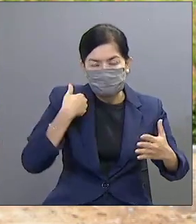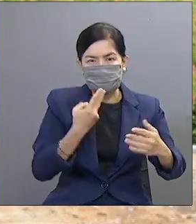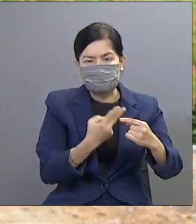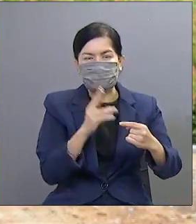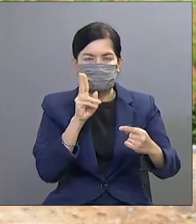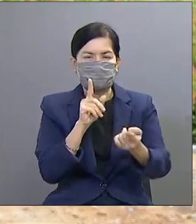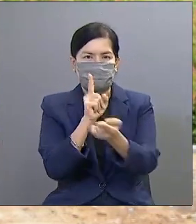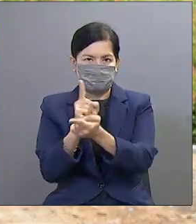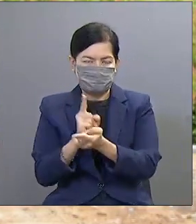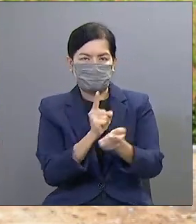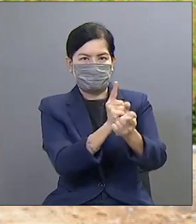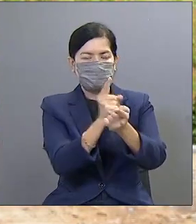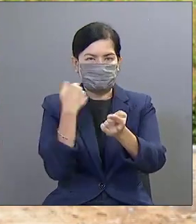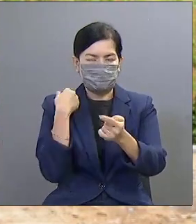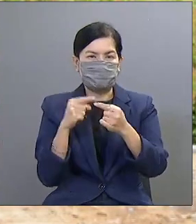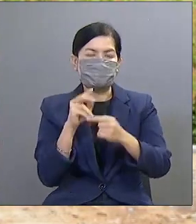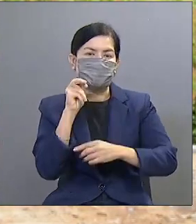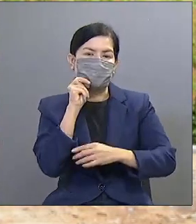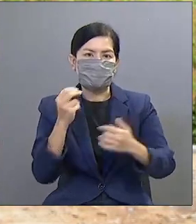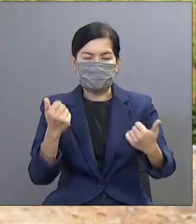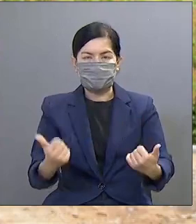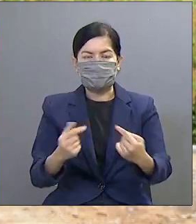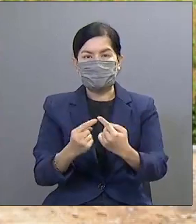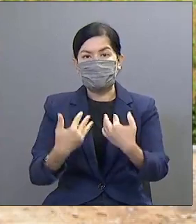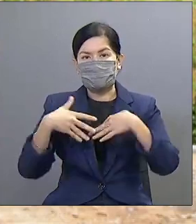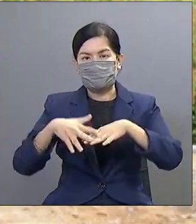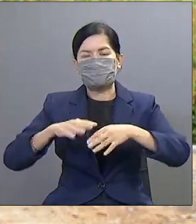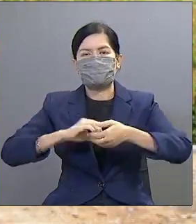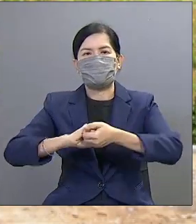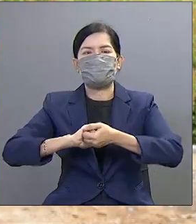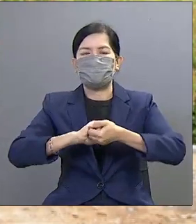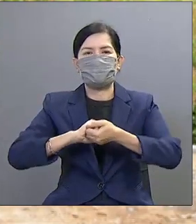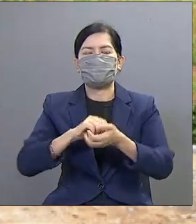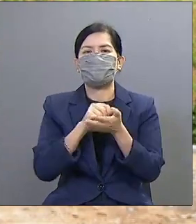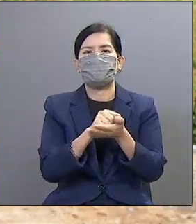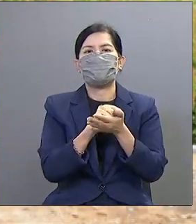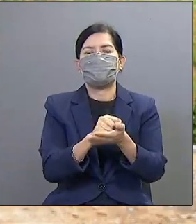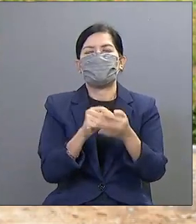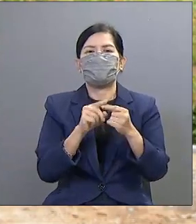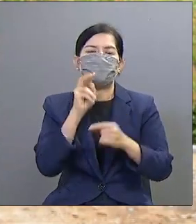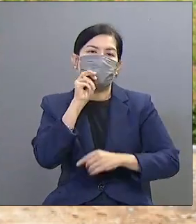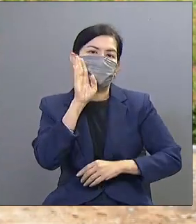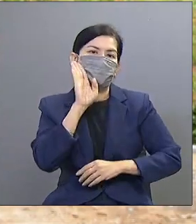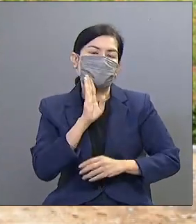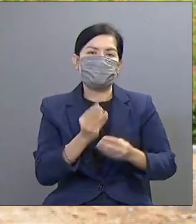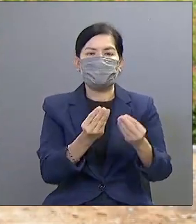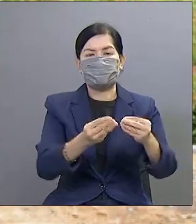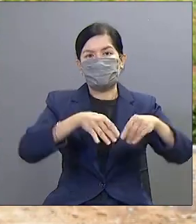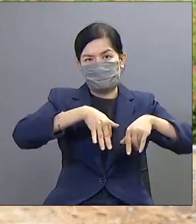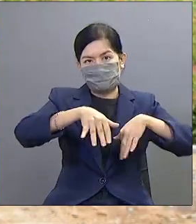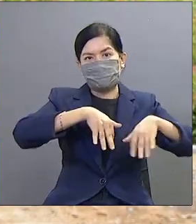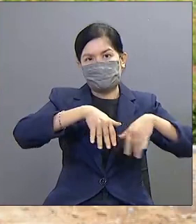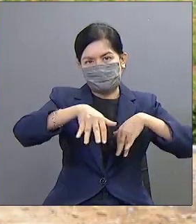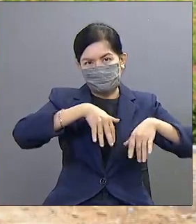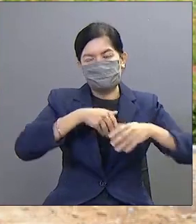องตรวมขทสิตยเพื่จะพัฒนามมาใหประจาชน ได้ใช้ประโยชนยังน้อยทำใหประจาชนทอยู่บางก่อน